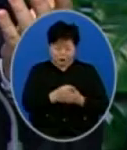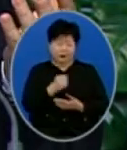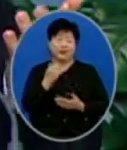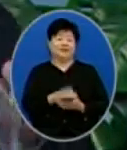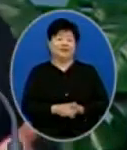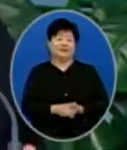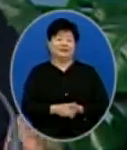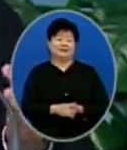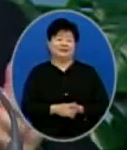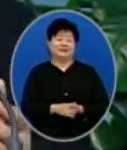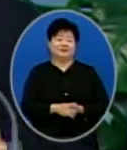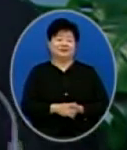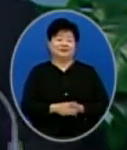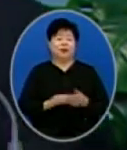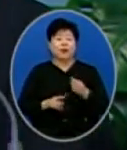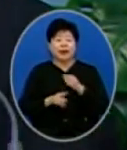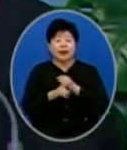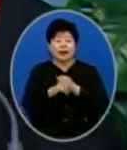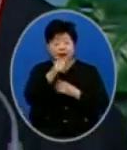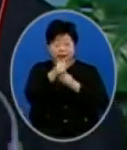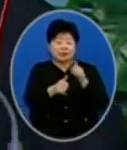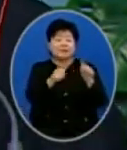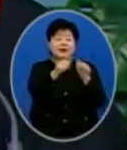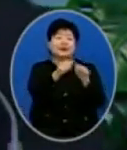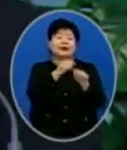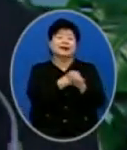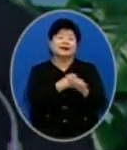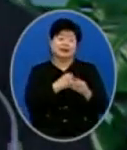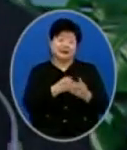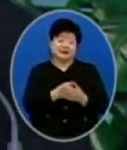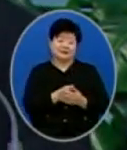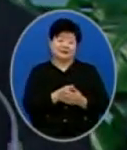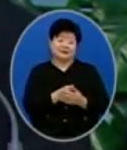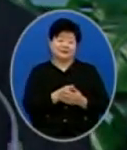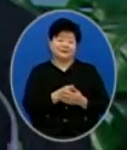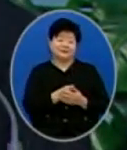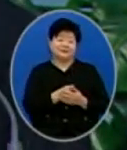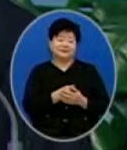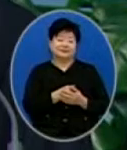되었어요 왜 하나님이 함께 하시기 때문에